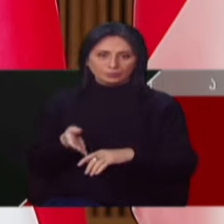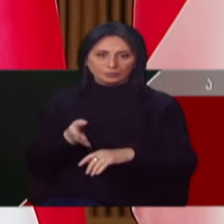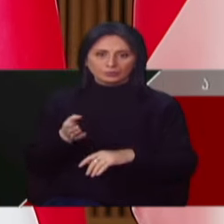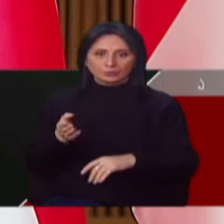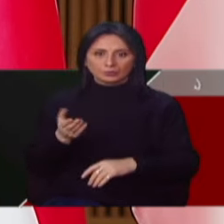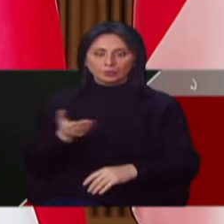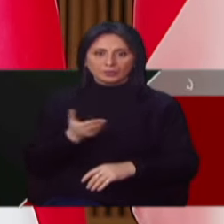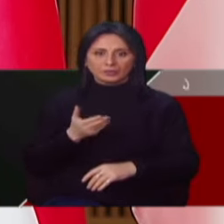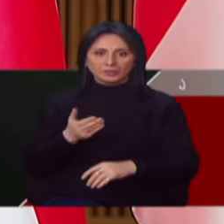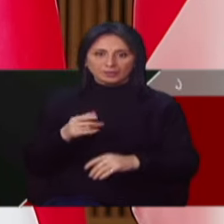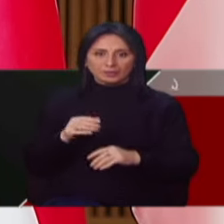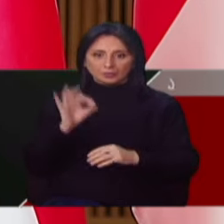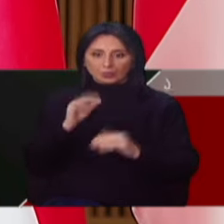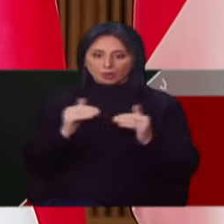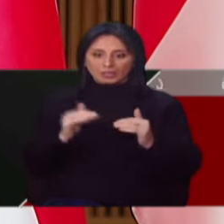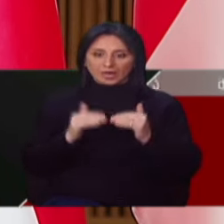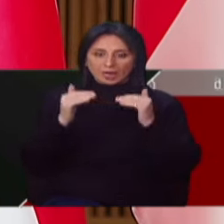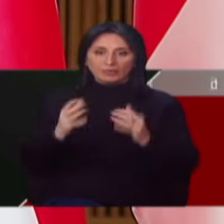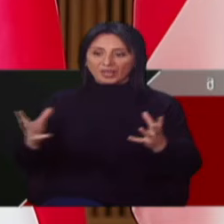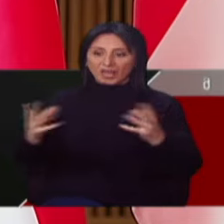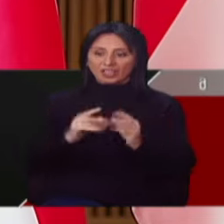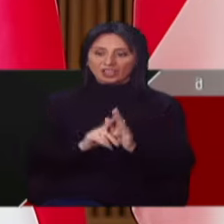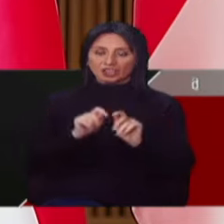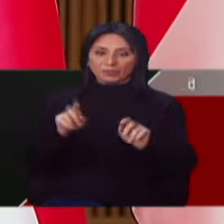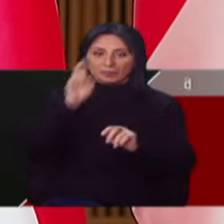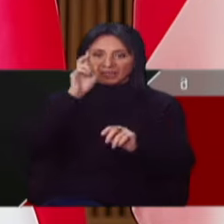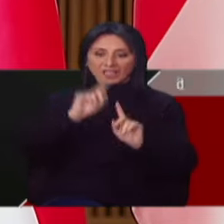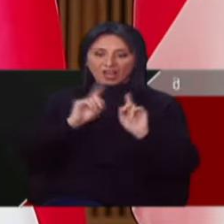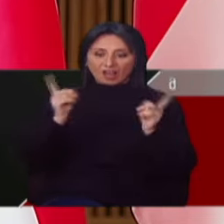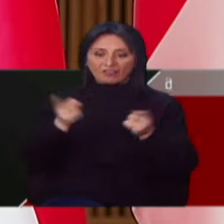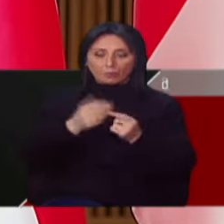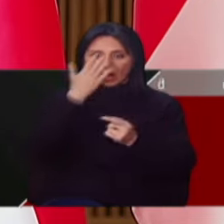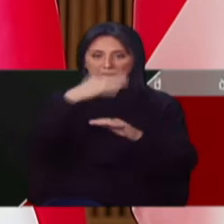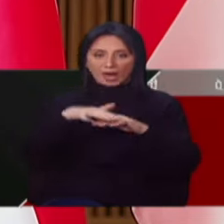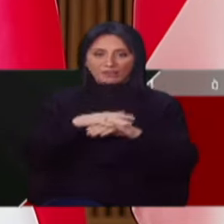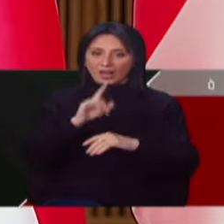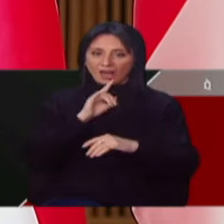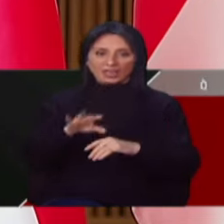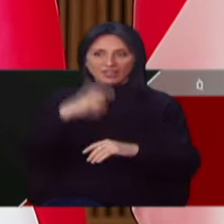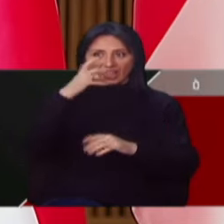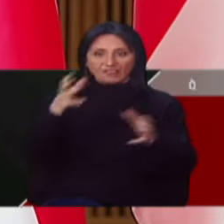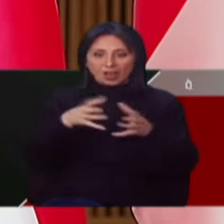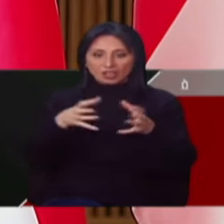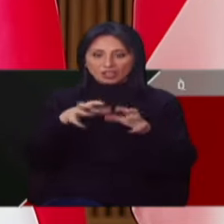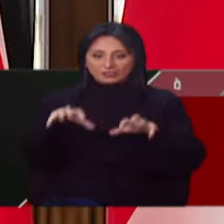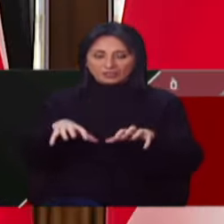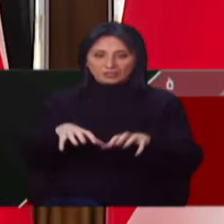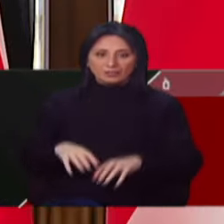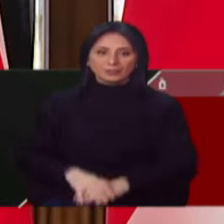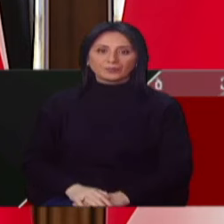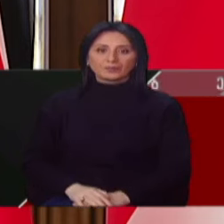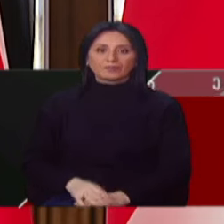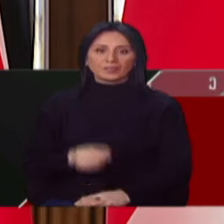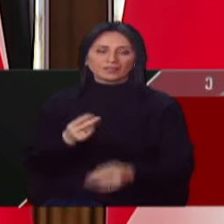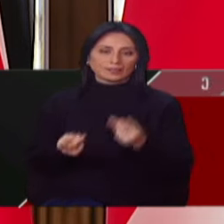რომელიც გადმოლახოს ბარიერს იმისთვის, რომ ერთად შევქნათ მთავრობა, რომელიც იქნება ხალხის და არ იქნება ივანიშვილის და ოლიგარქიის სამსახურში.